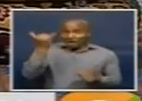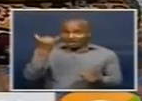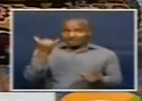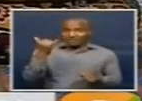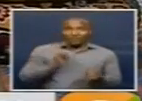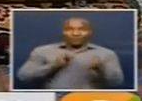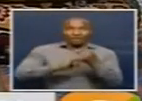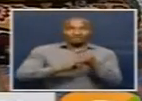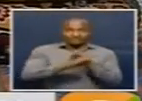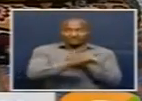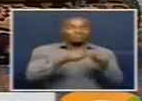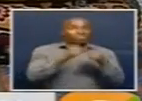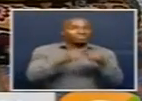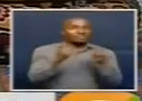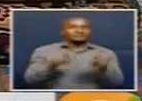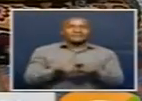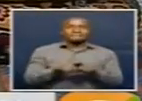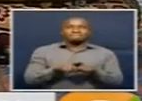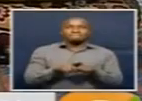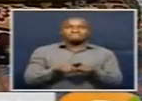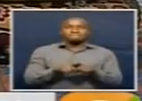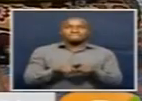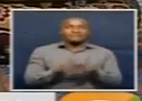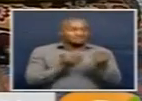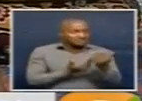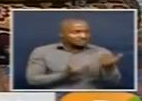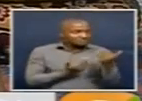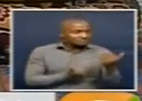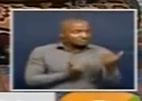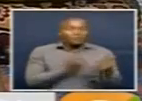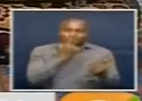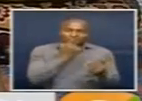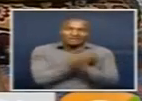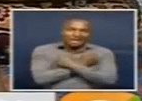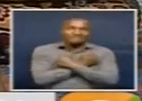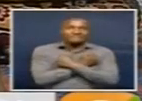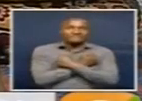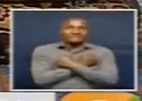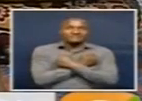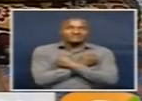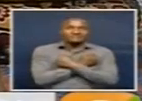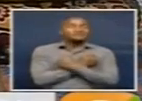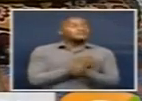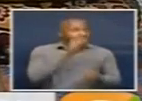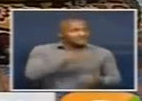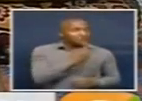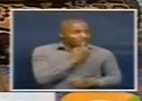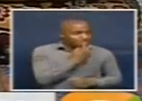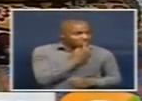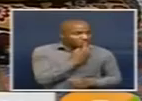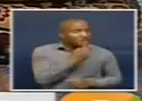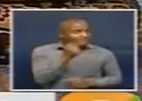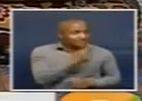nakwambia, hakuna mtoto ukataa titi. Mwanangu, mkataa matiti asianguke. Mtoto ni umnyonyeshe mpaka miezi